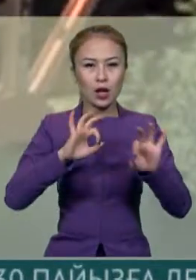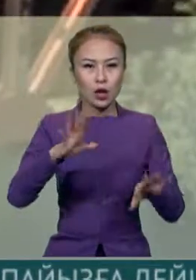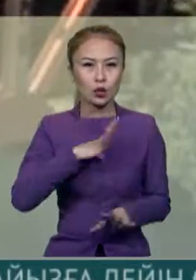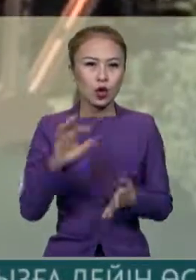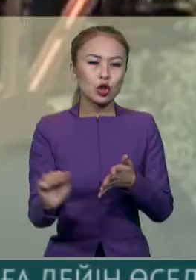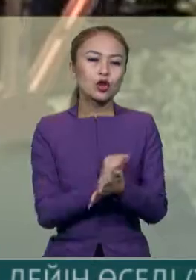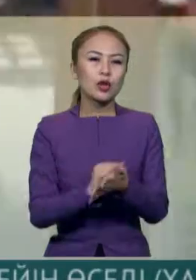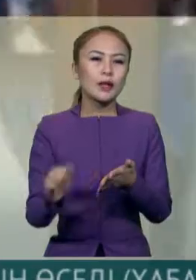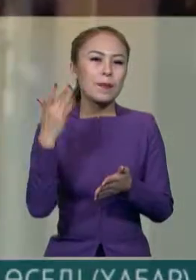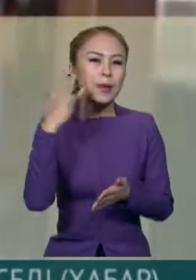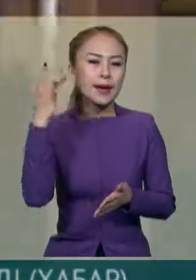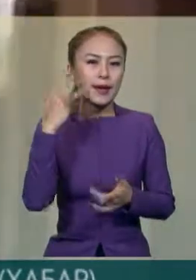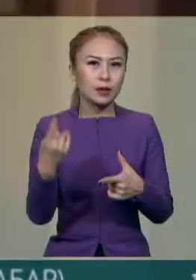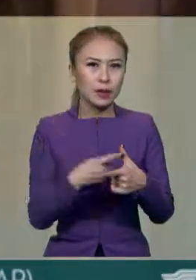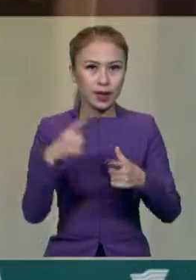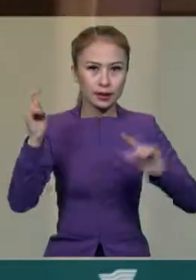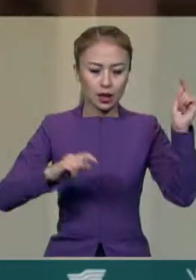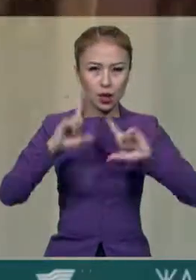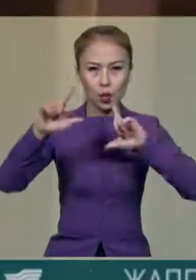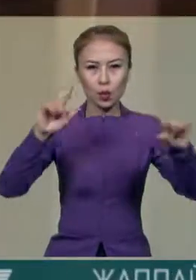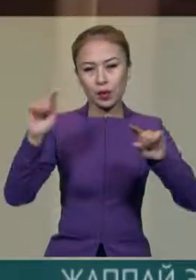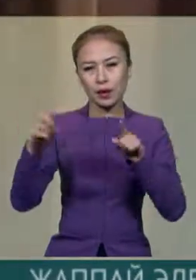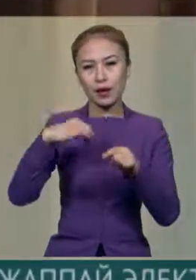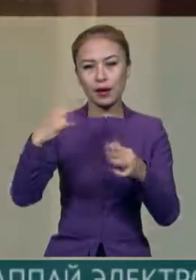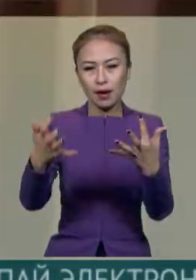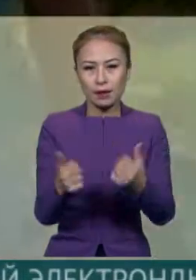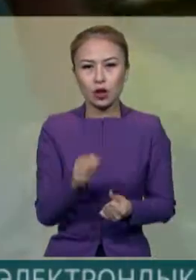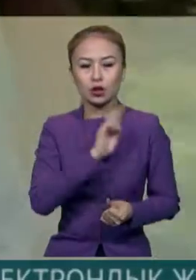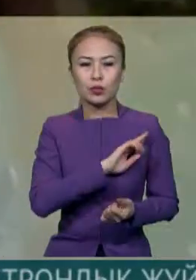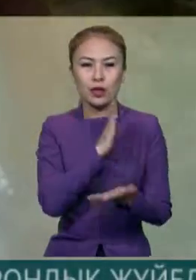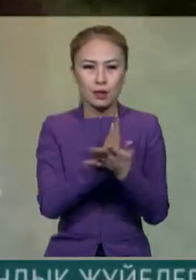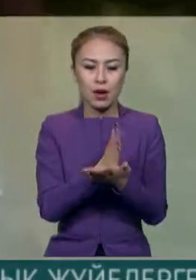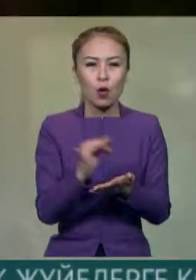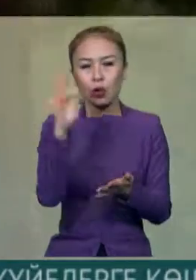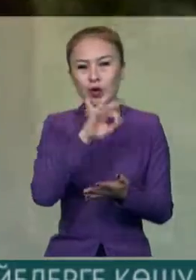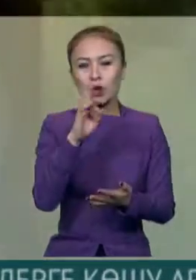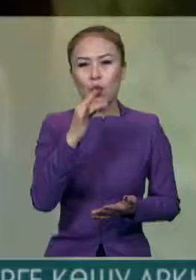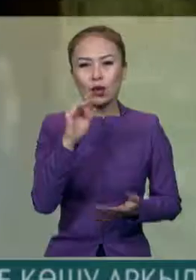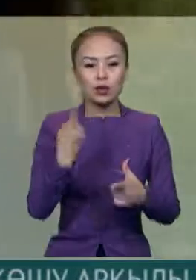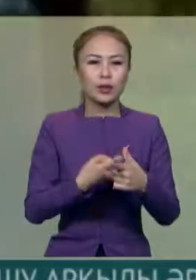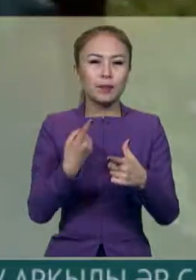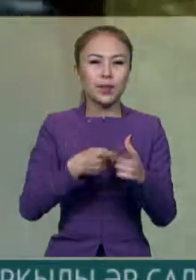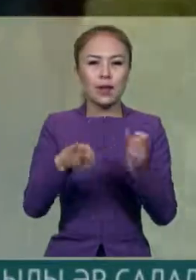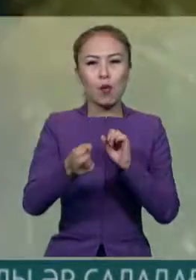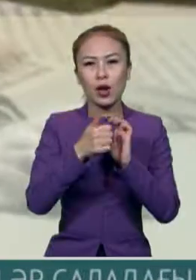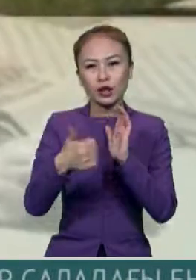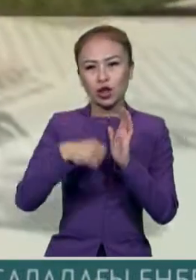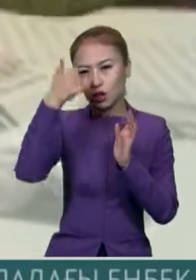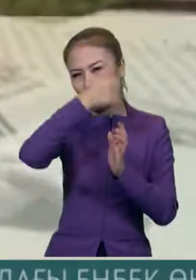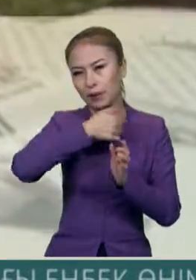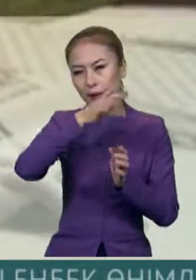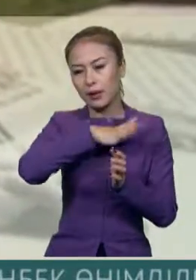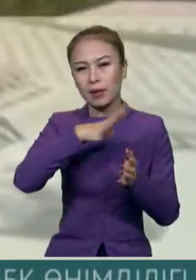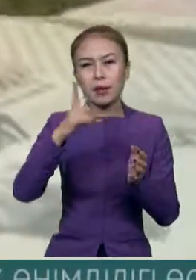Айтуынша, құжатта америкалықтардың мигранттарды қабылдау саясатына қайшы келетін тұстары көп. Көші-қон бойынша Нью-Йорк декларациясын 2016